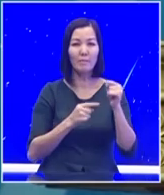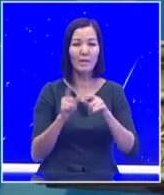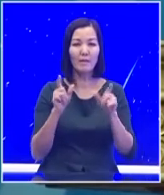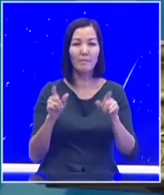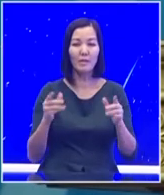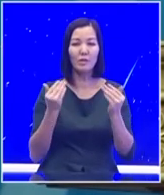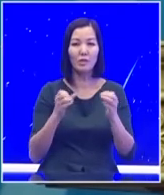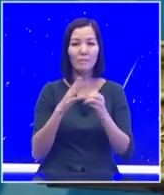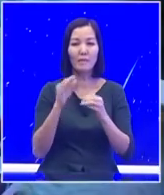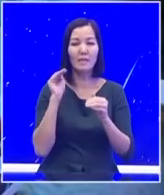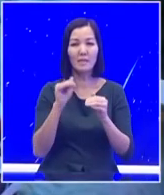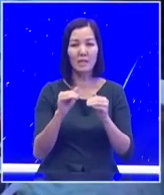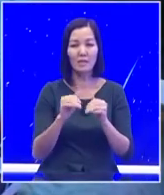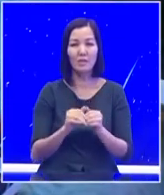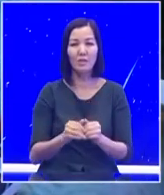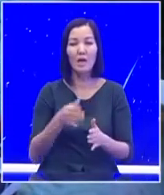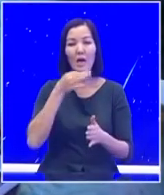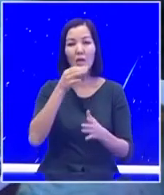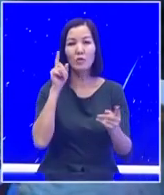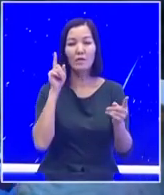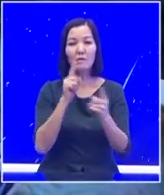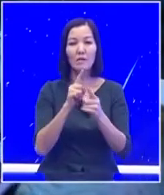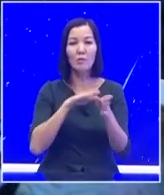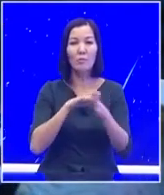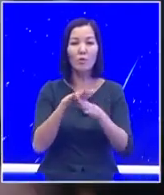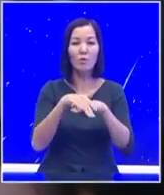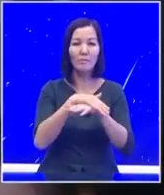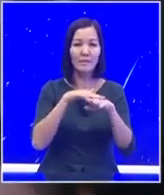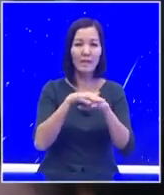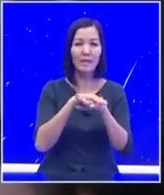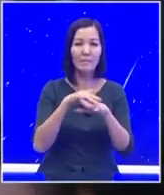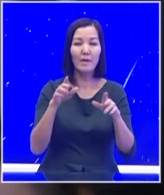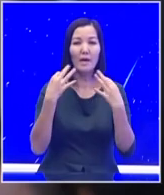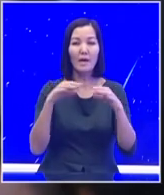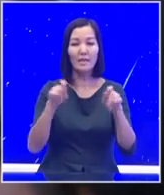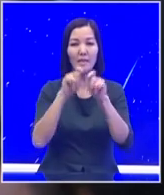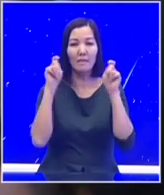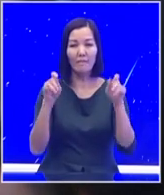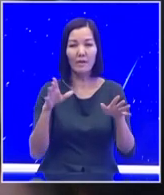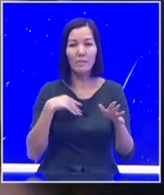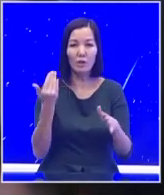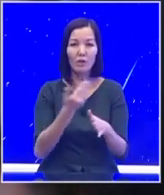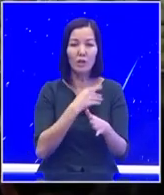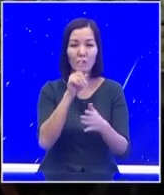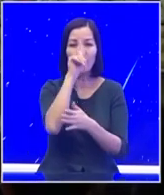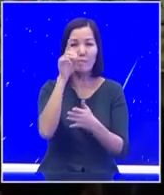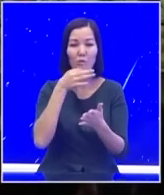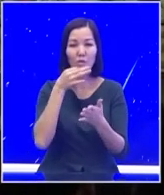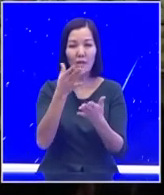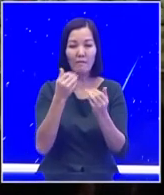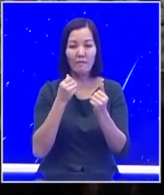субъектов 15 тысяч. Отчетная встреча с полным залом проходила в открытом формате. Каждый желающий мог задать свой